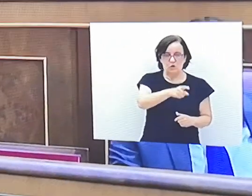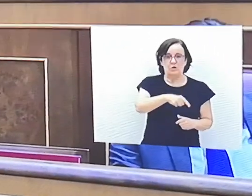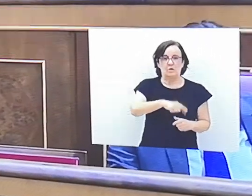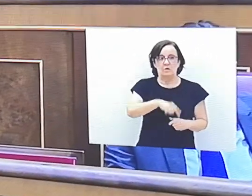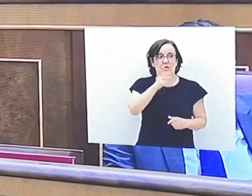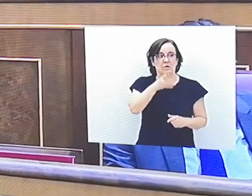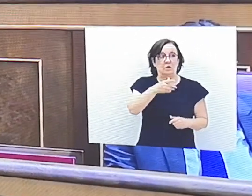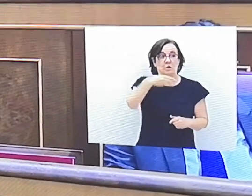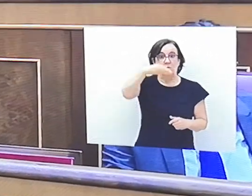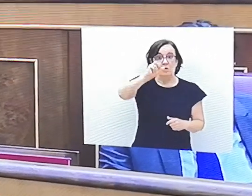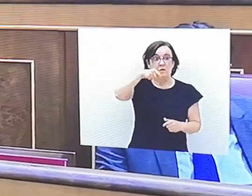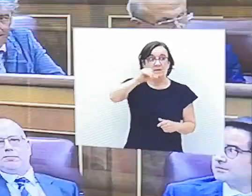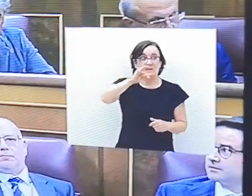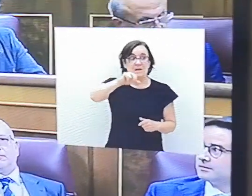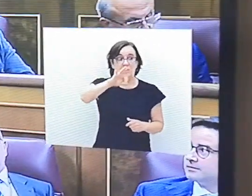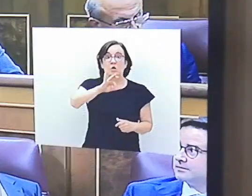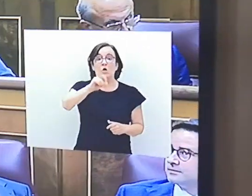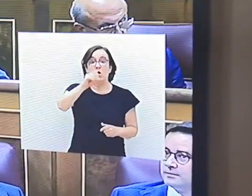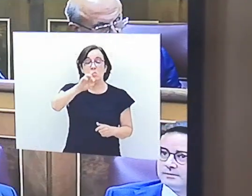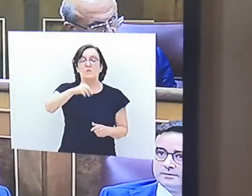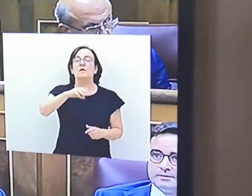Никакого электронного голосования здесь нет.